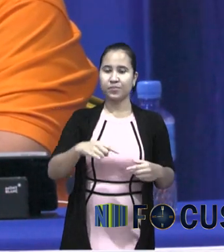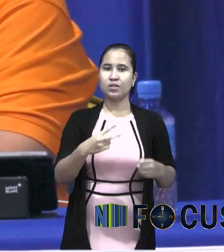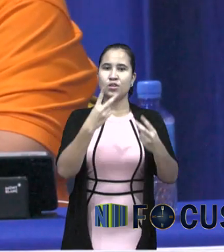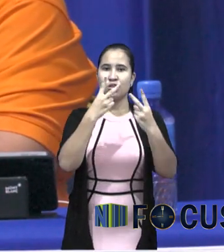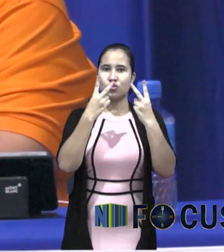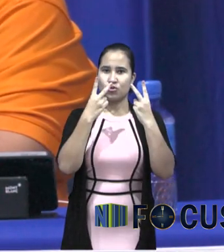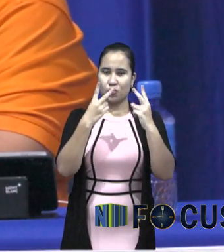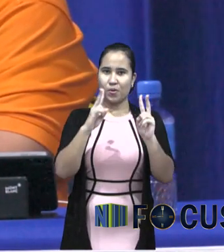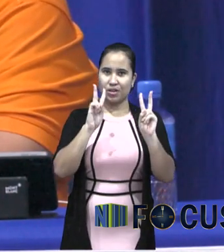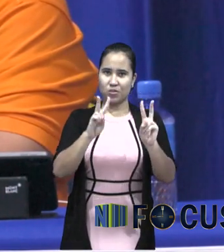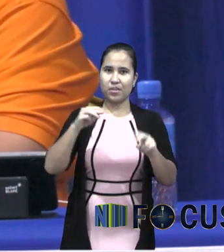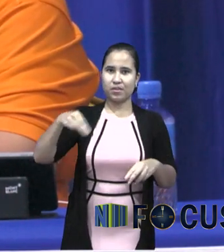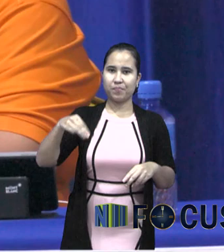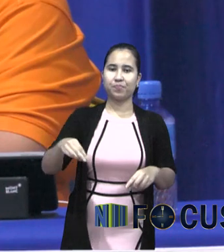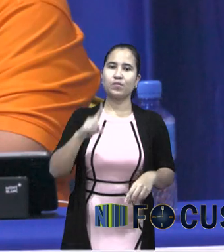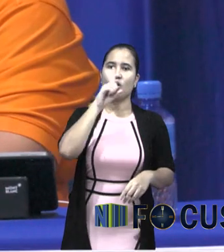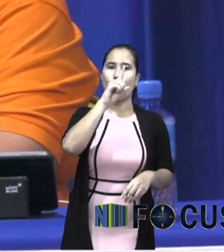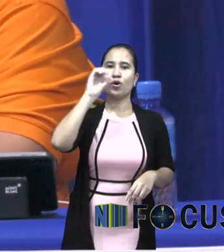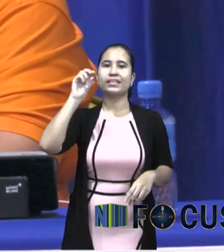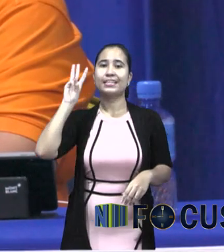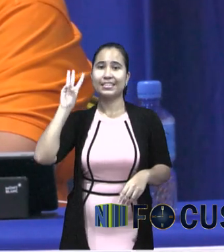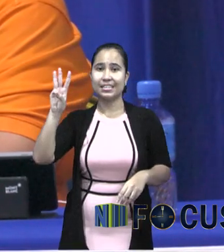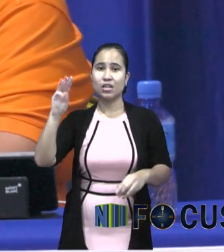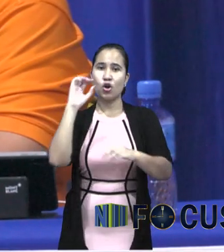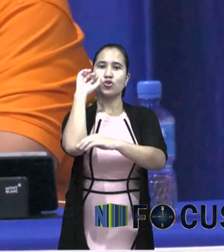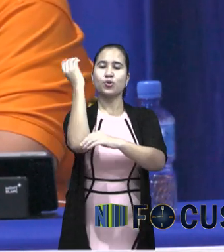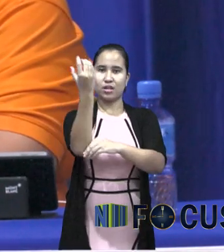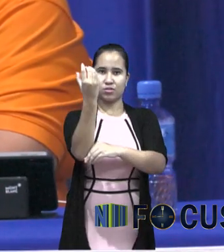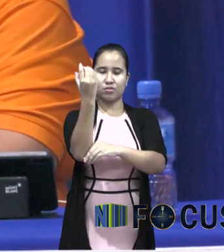maart hebben wij 103 personen gehad uit Curaçao.